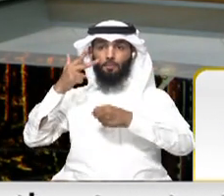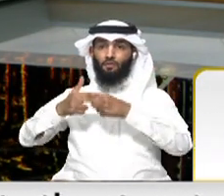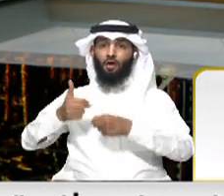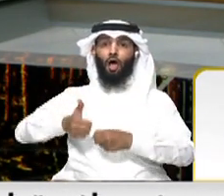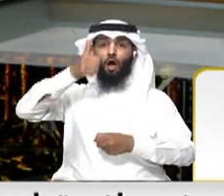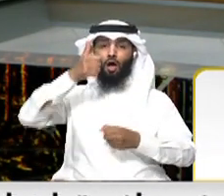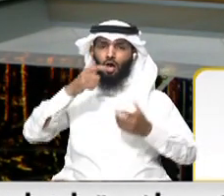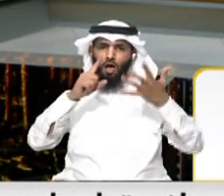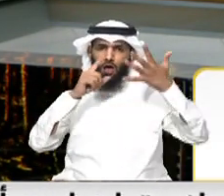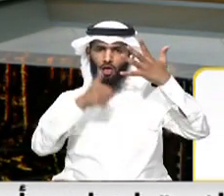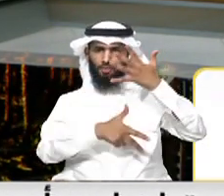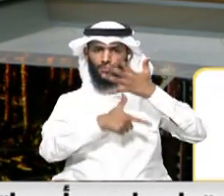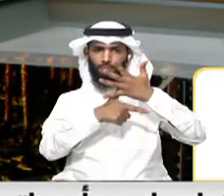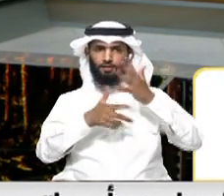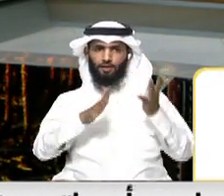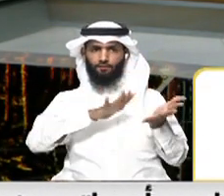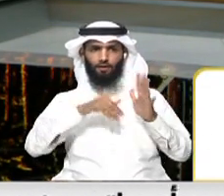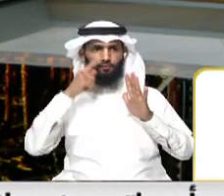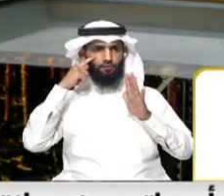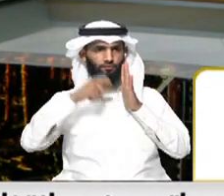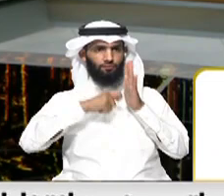التفاصيل في التقرير